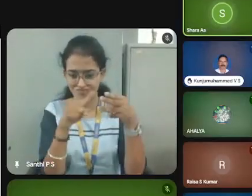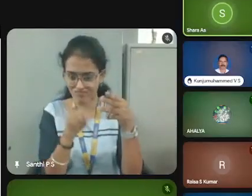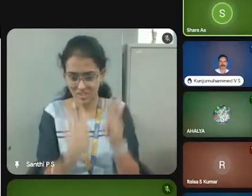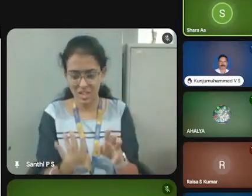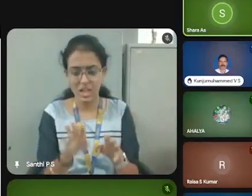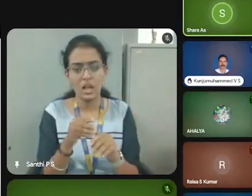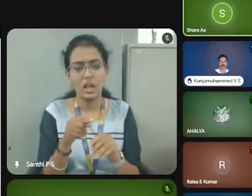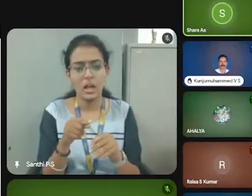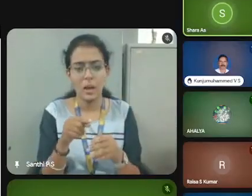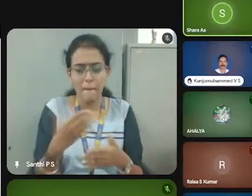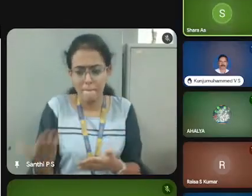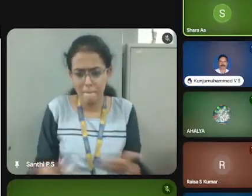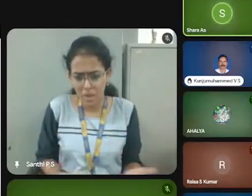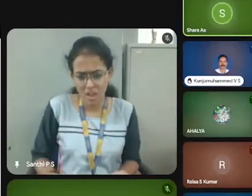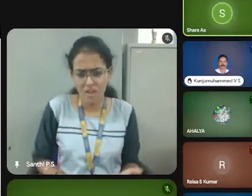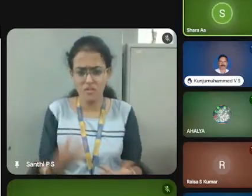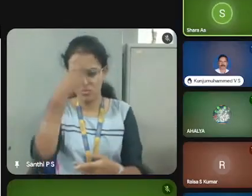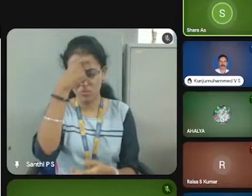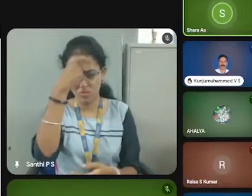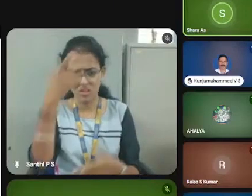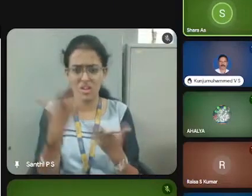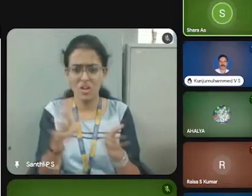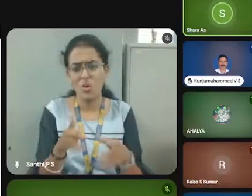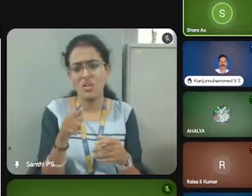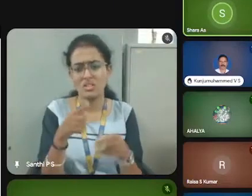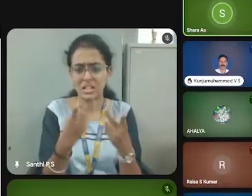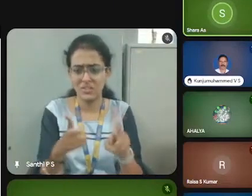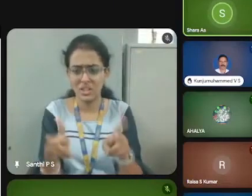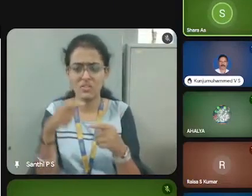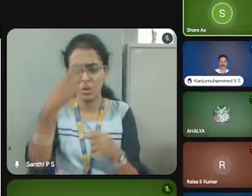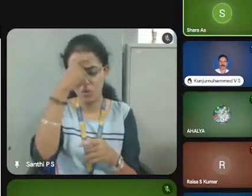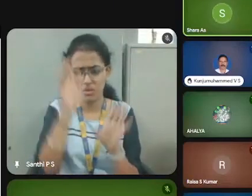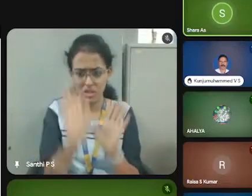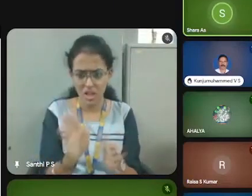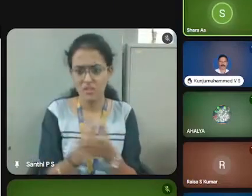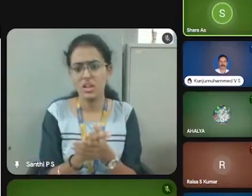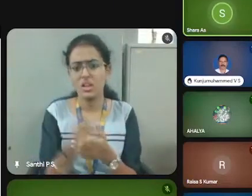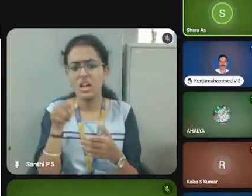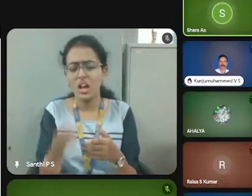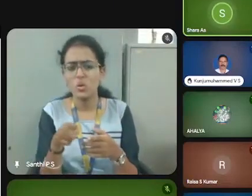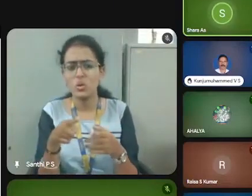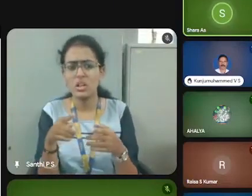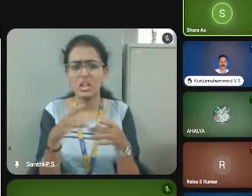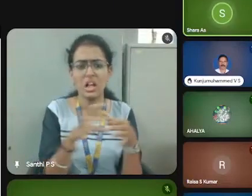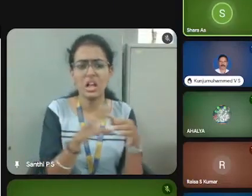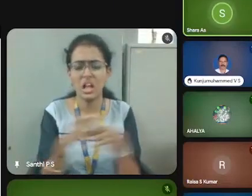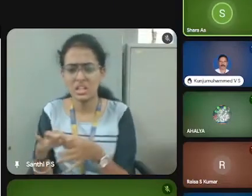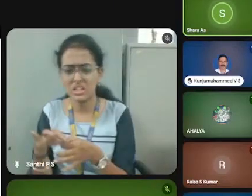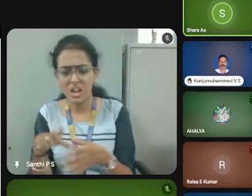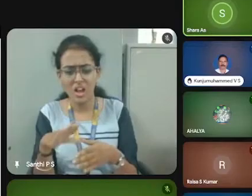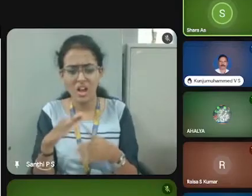കോമോർബിഡ് പ്രശ്നങ്ങളാണ്, ബിഹേവിയർ പ്രോബ്ലംസ്, ADHD പോലുള്ള പ്രശ്നങ്ങളാണ് കൂടുതലായും കണ്ടുവരുന്നത്. അതുകൊണ്ട് തന്നെ അത് ഹയർ